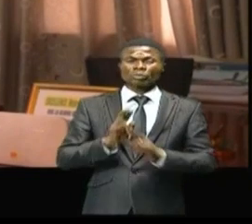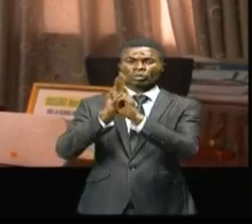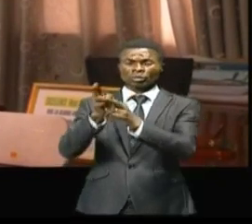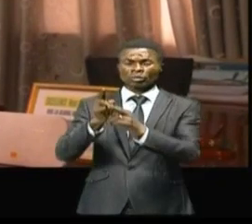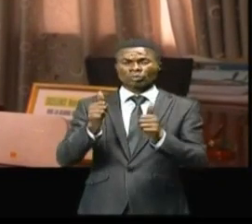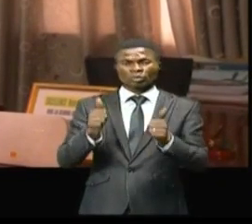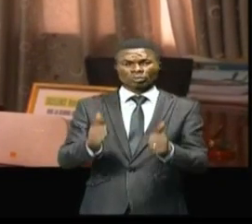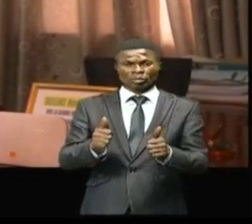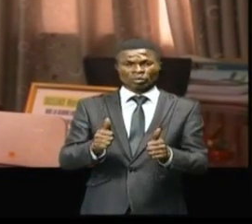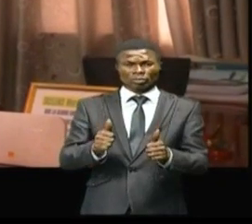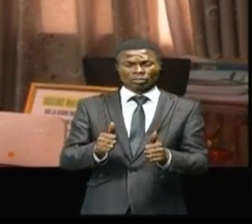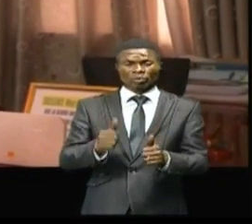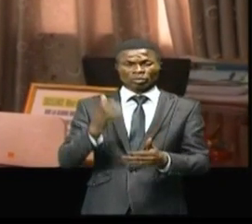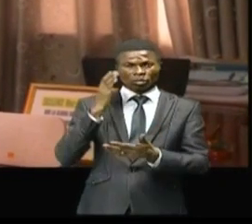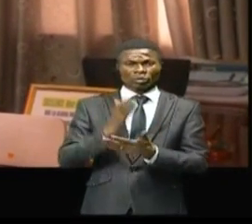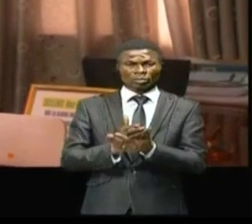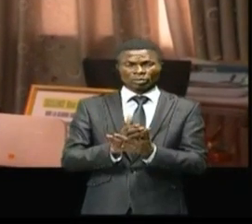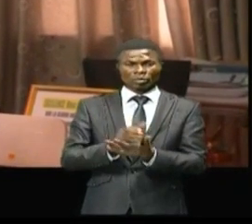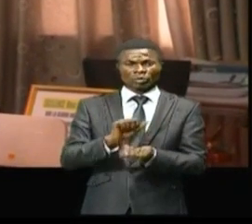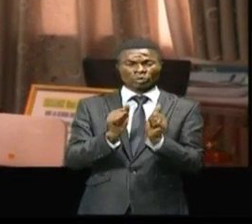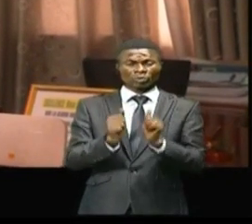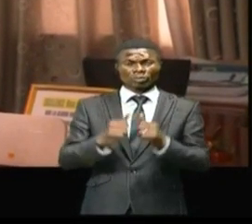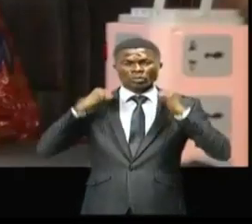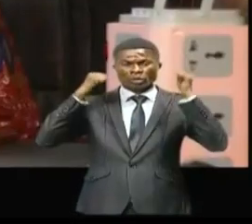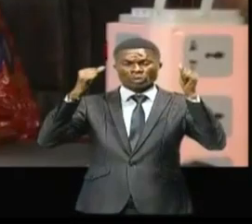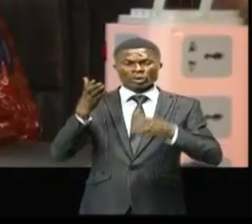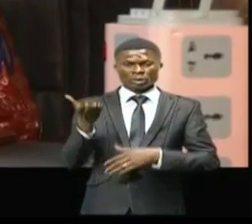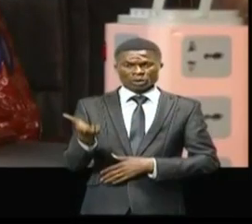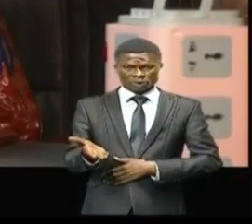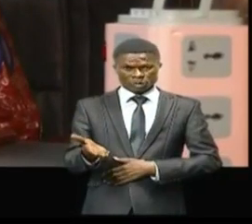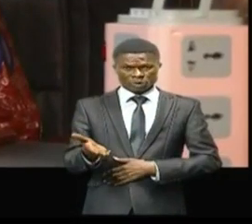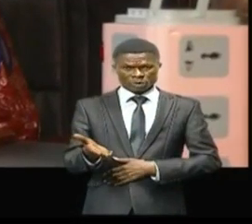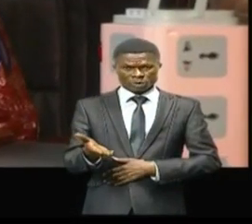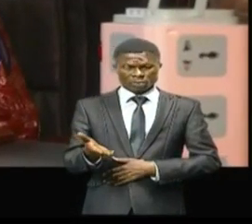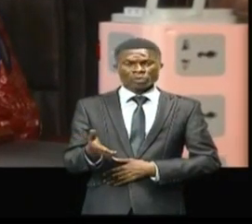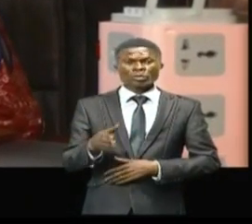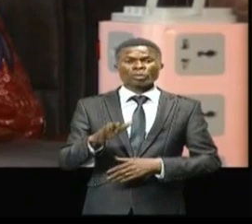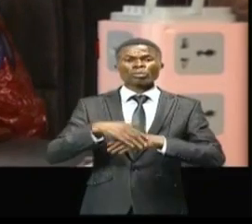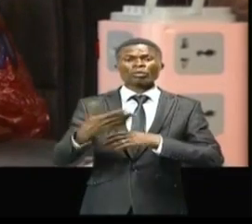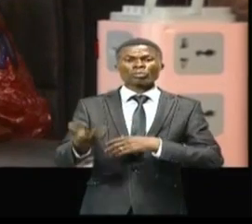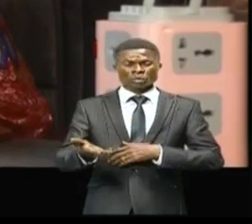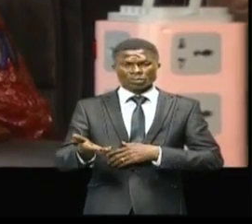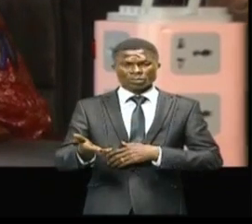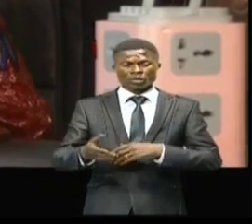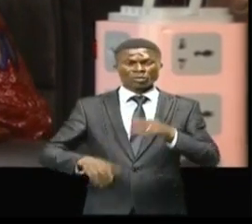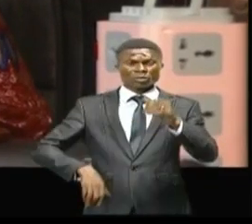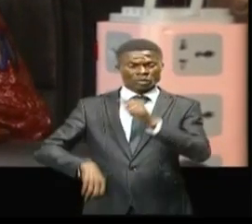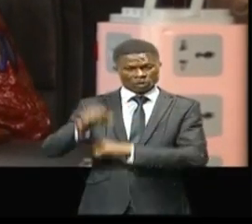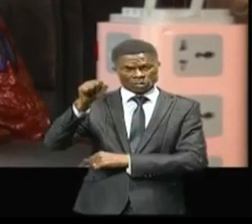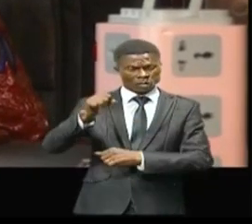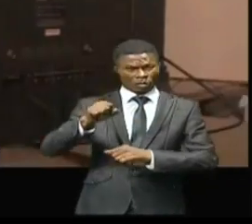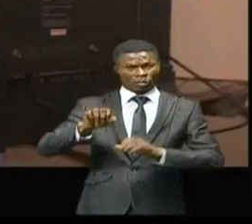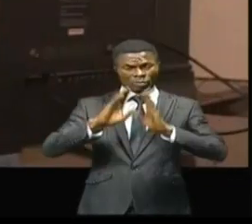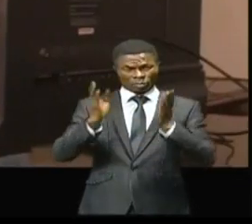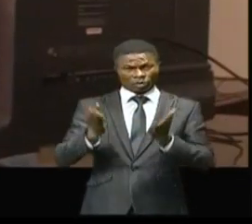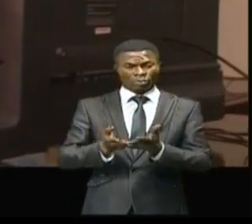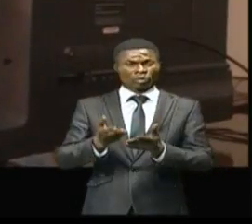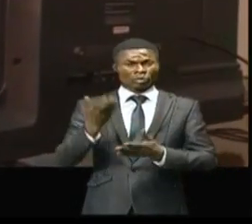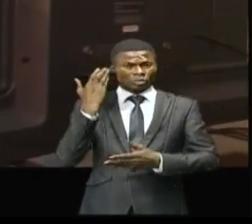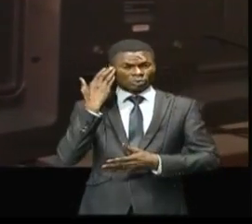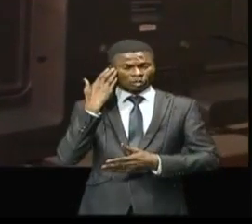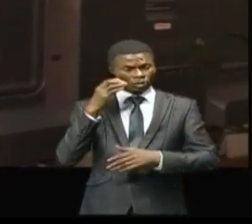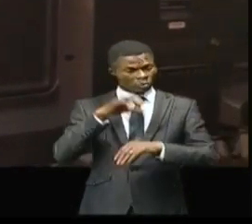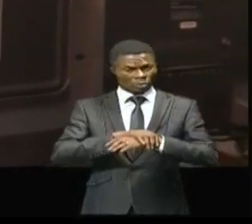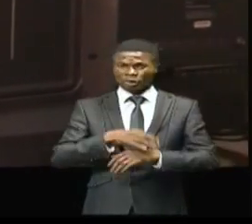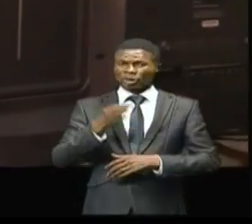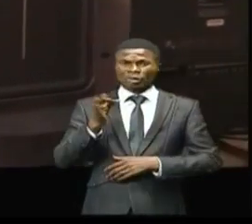réponse appropriée pour dissuader tous ces délinquants ce qui aura pour effet de pousser ce de leurs compères non encore